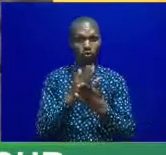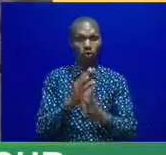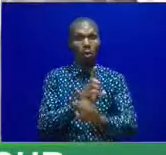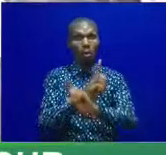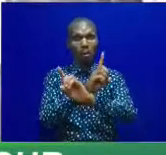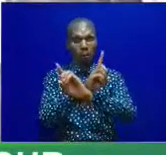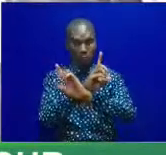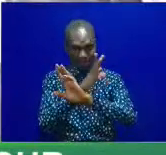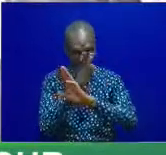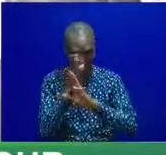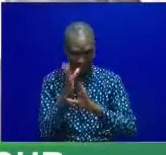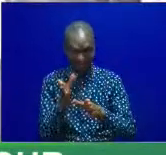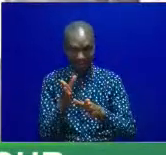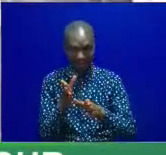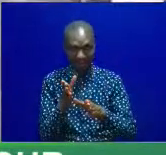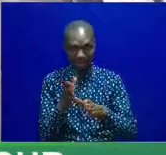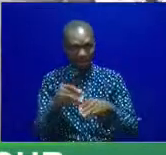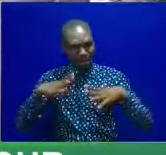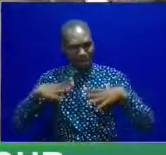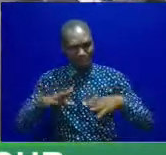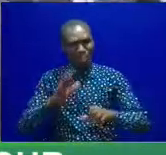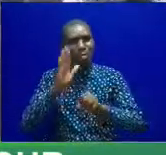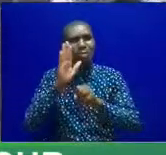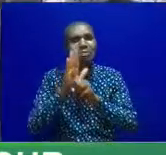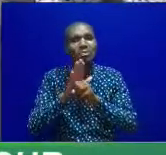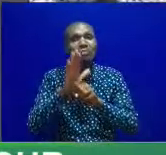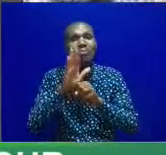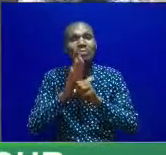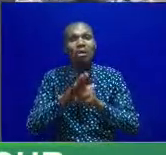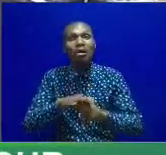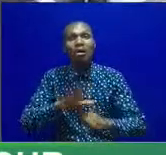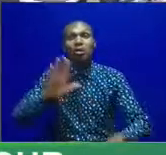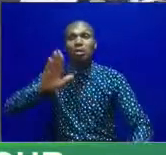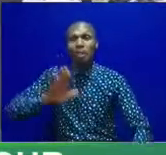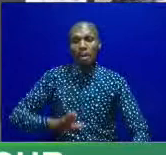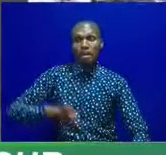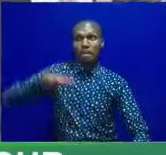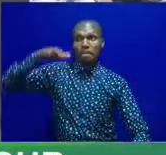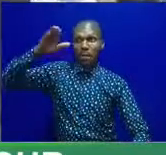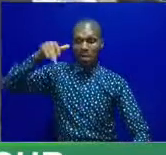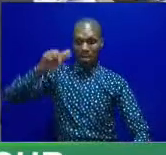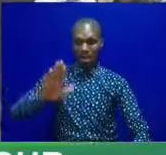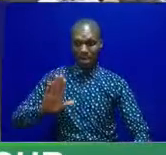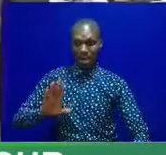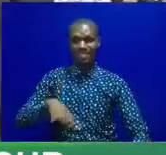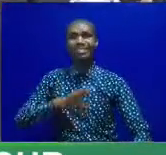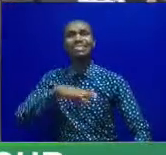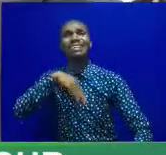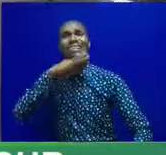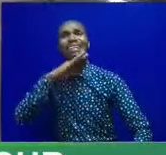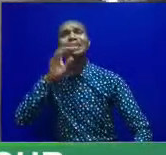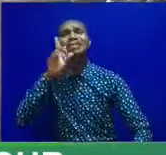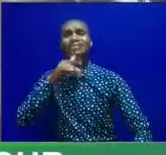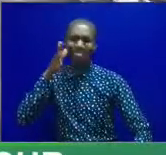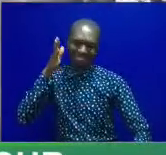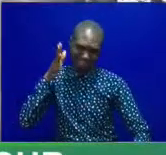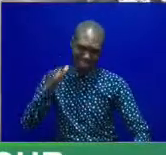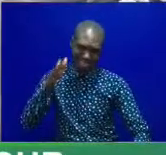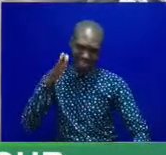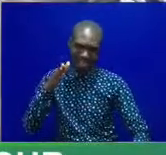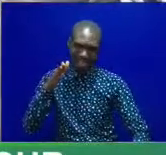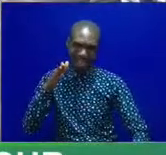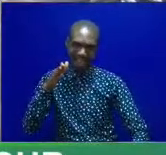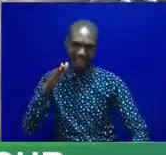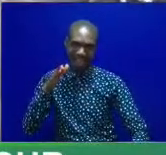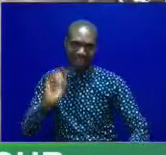vyema. Abantu abange abanene nabakeni ko banyale ko bagusiria obugima bwabo imeyoro kongo ruwa gusi asama